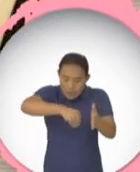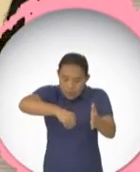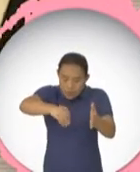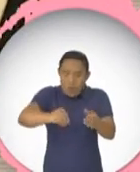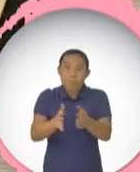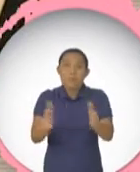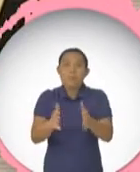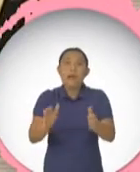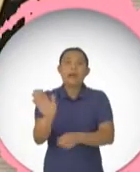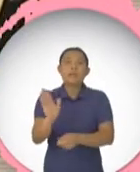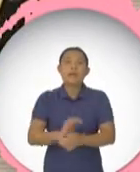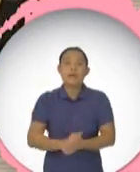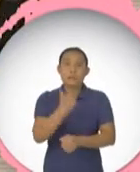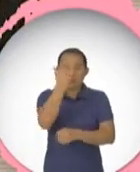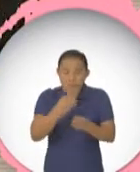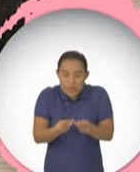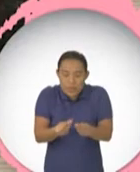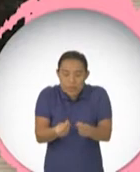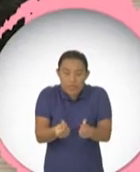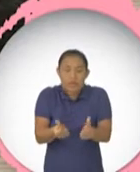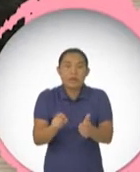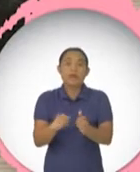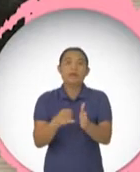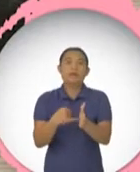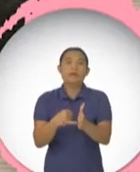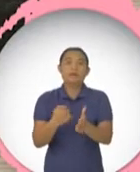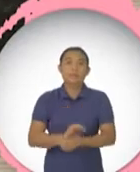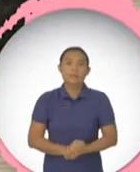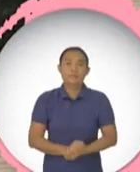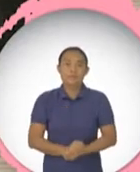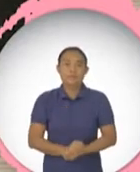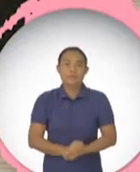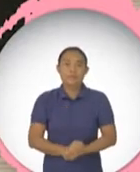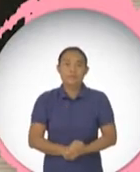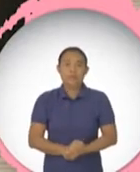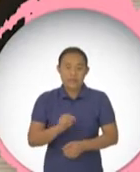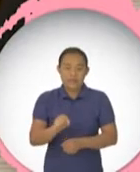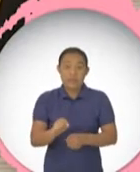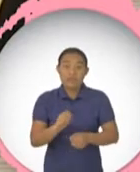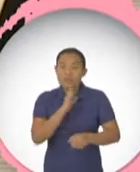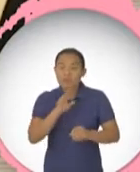ไปอบอะค่ะม ัน จะละลายง่ายแล้วเดี๋ยวของเราขนมของเรามันจะไหม้ไปซะก่อน คร ับ